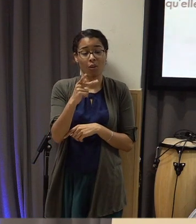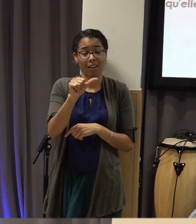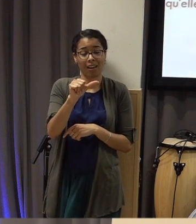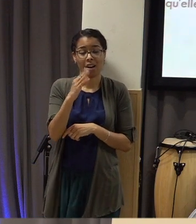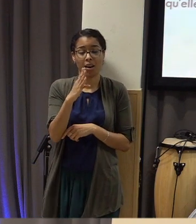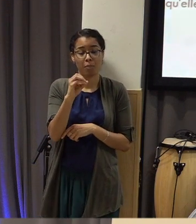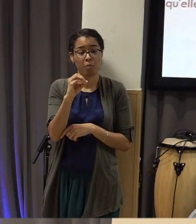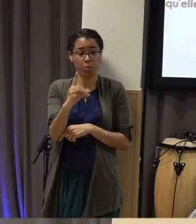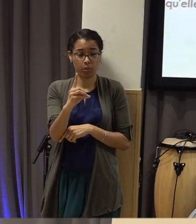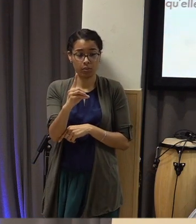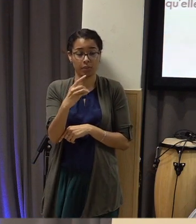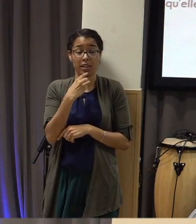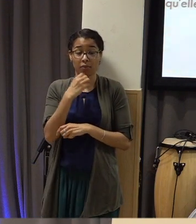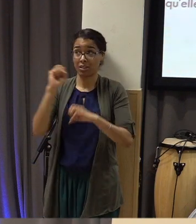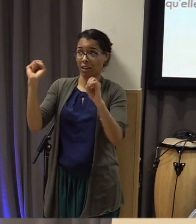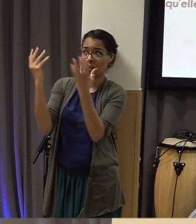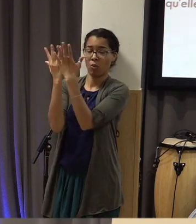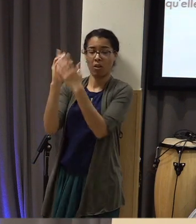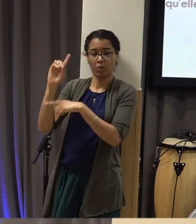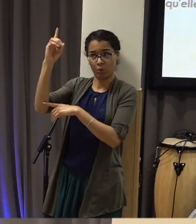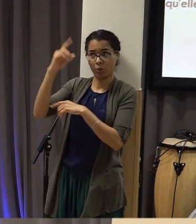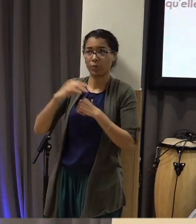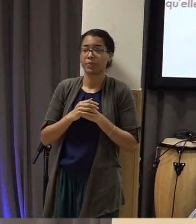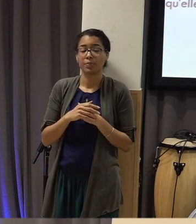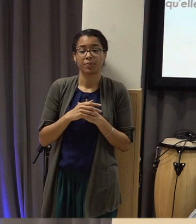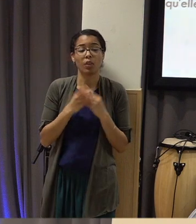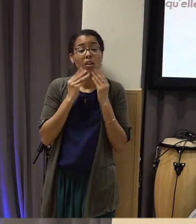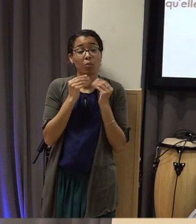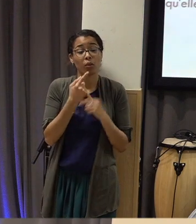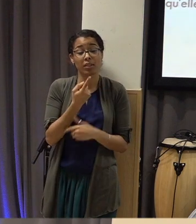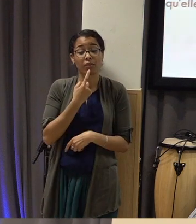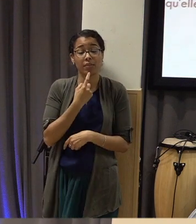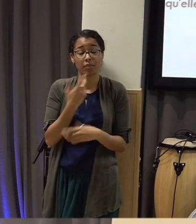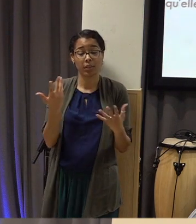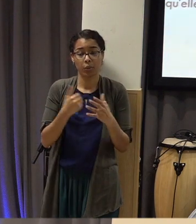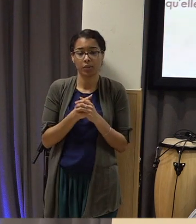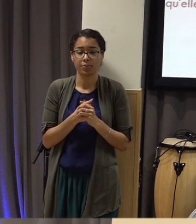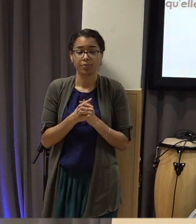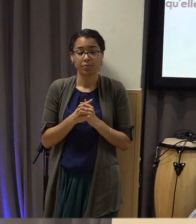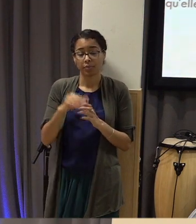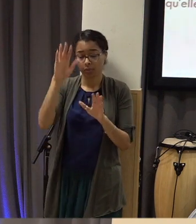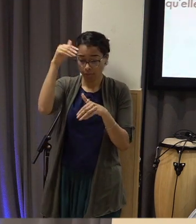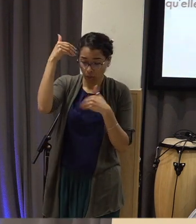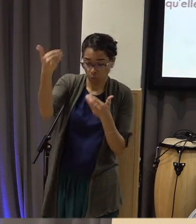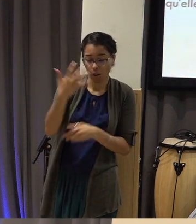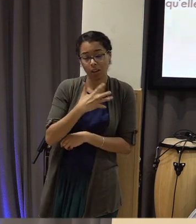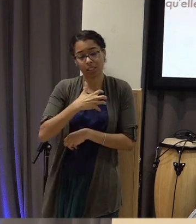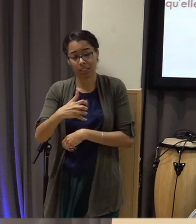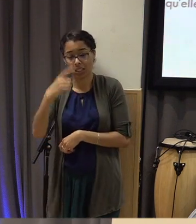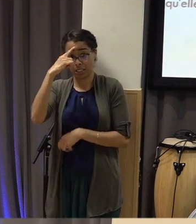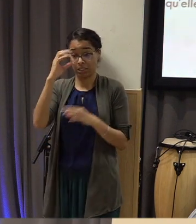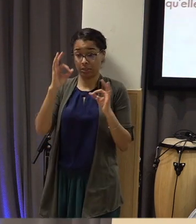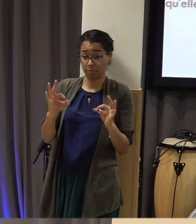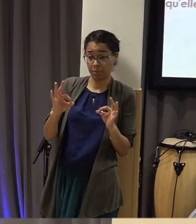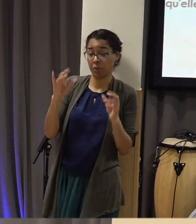El kabod, la gloire de Dieu, qui signifie en hébreu gloire, honneur, glorieux, abondance, richesse, splendeur,